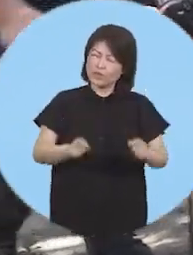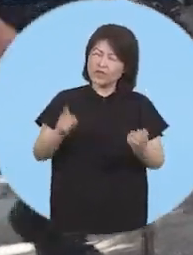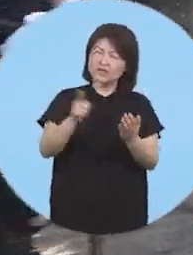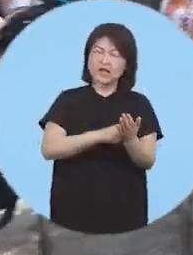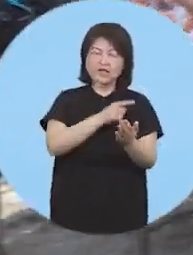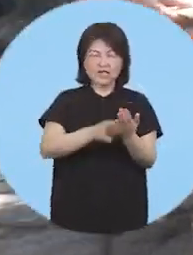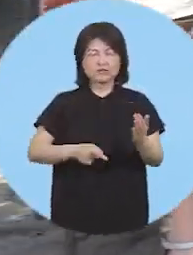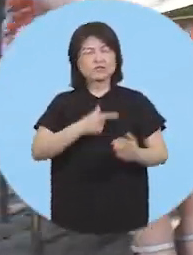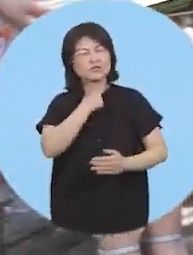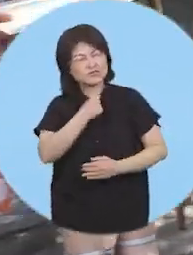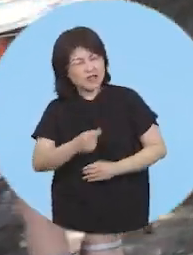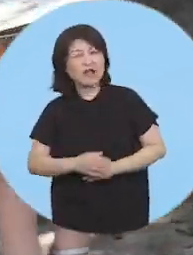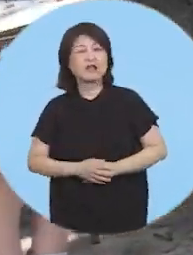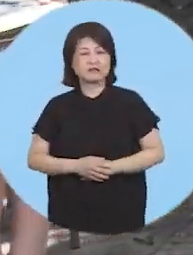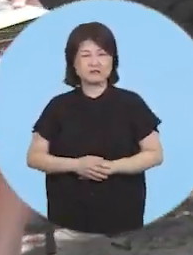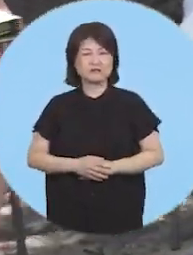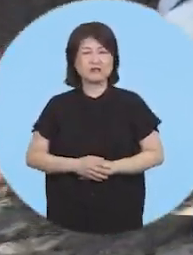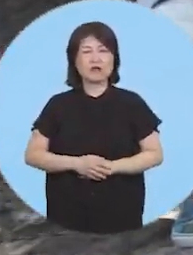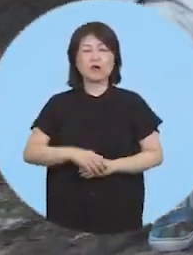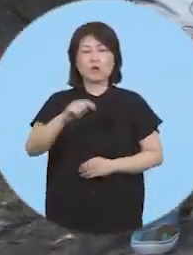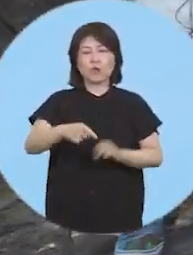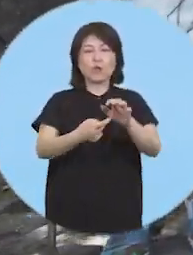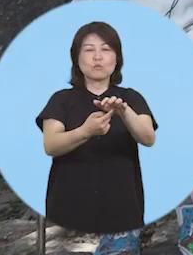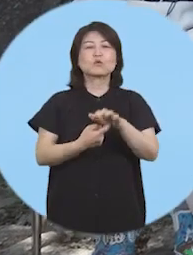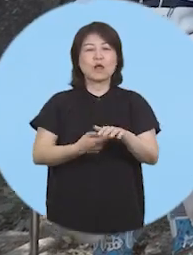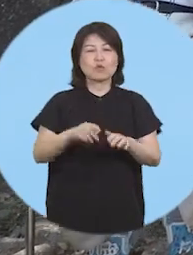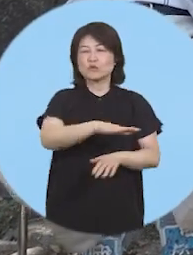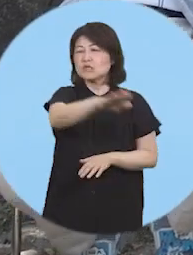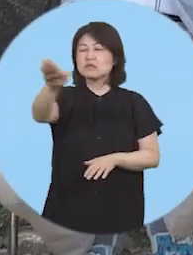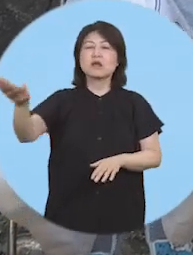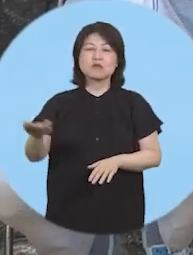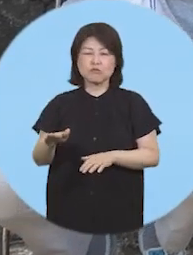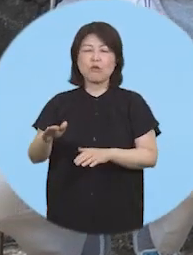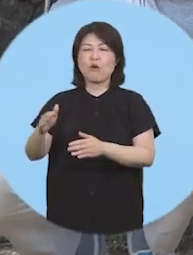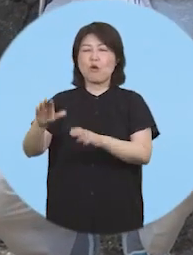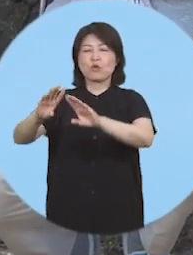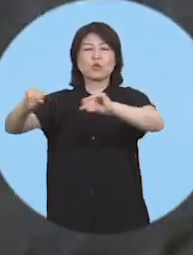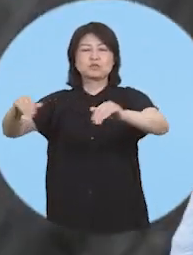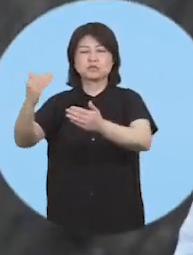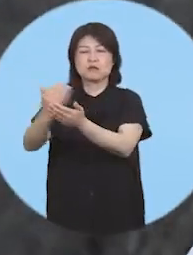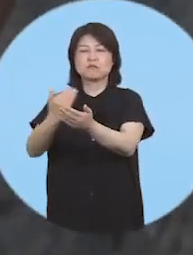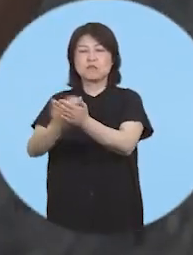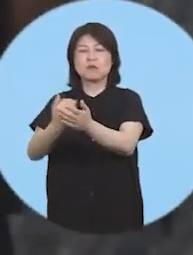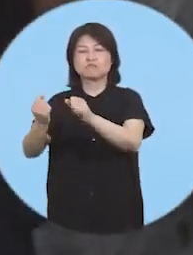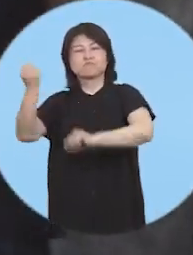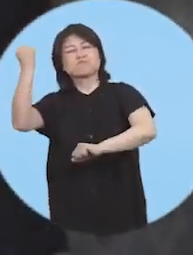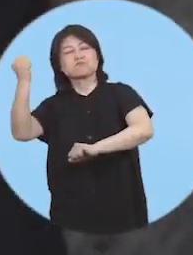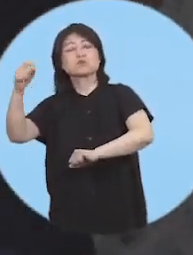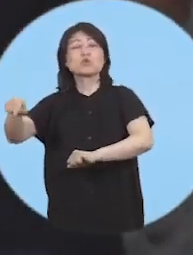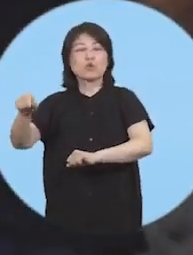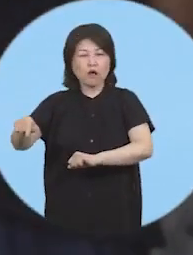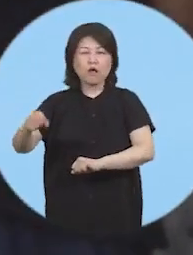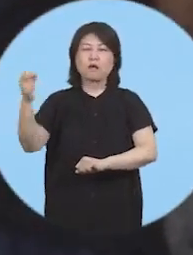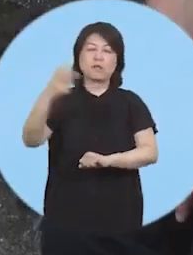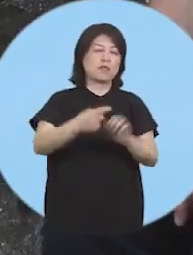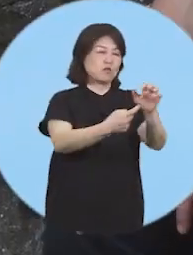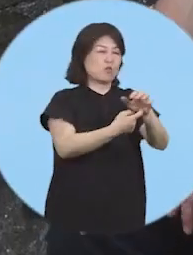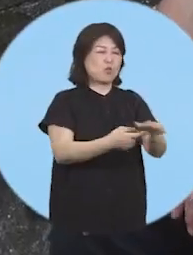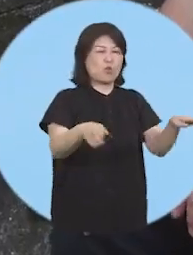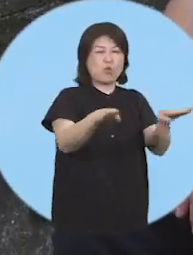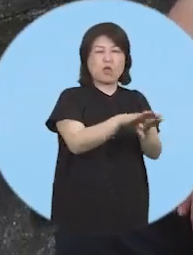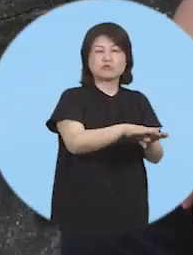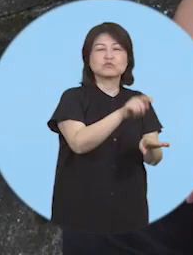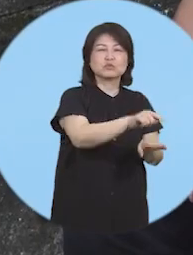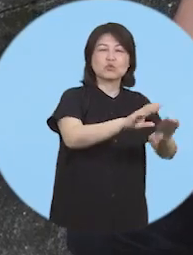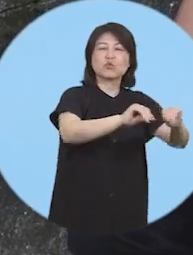ってい こう七山全体の、まあ、空き地とかいろんな問題、あの有給の地とかいろんなものがありますけど、あ